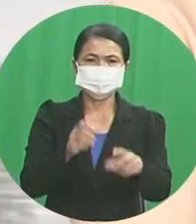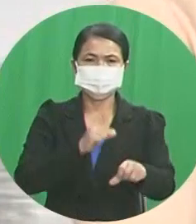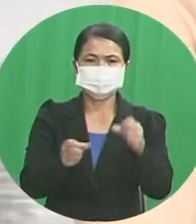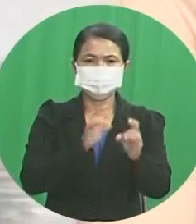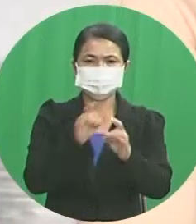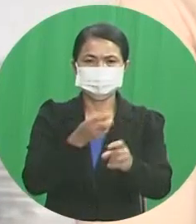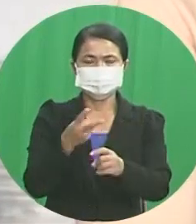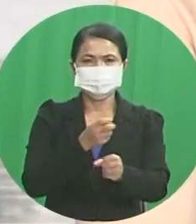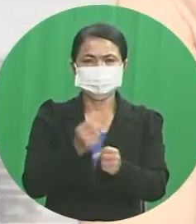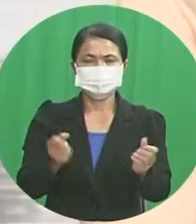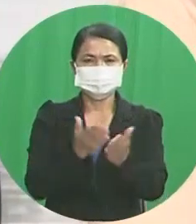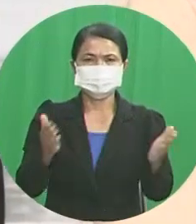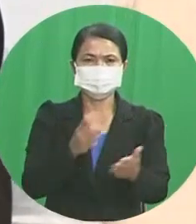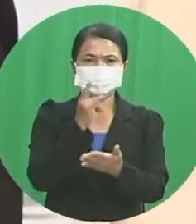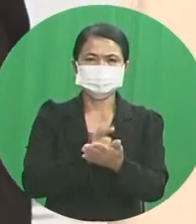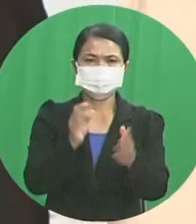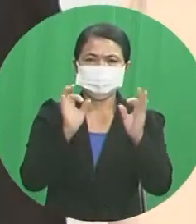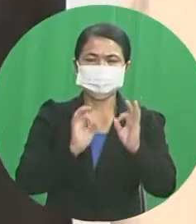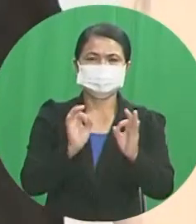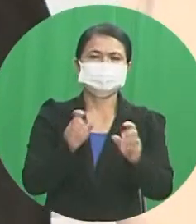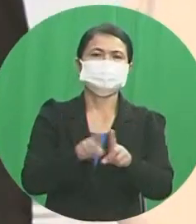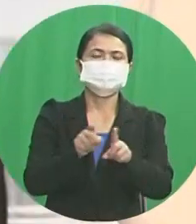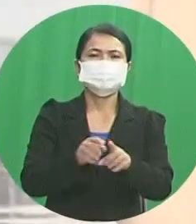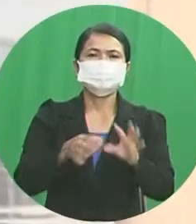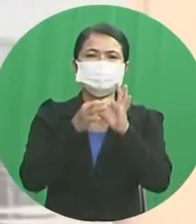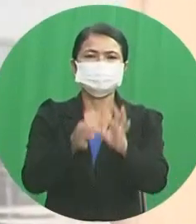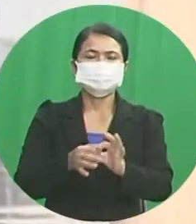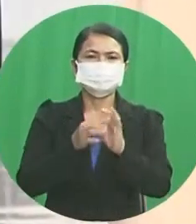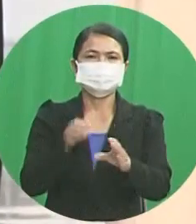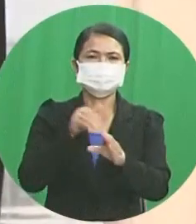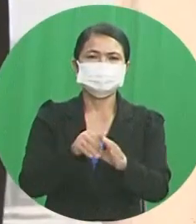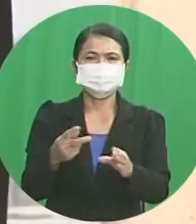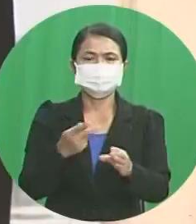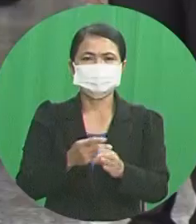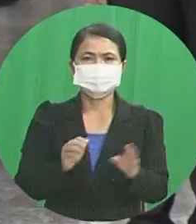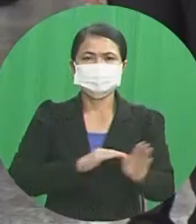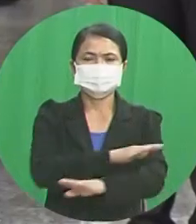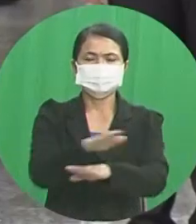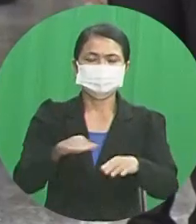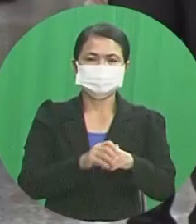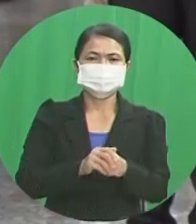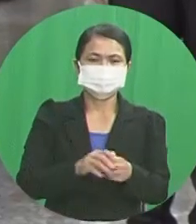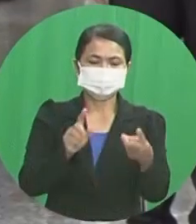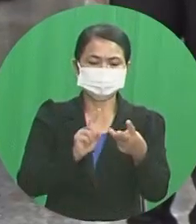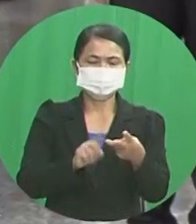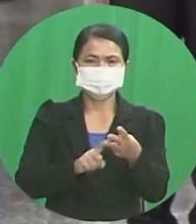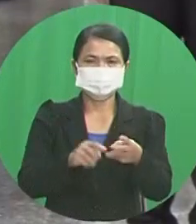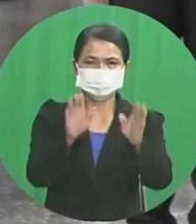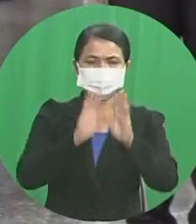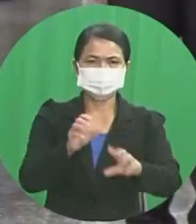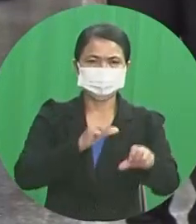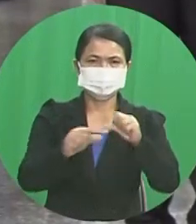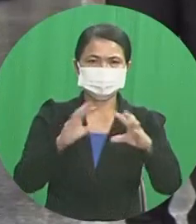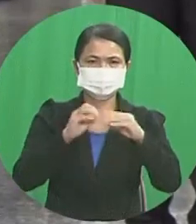ពិភាក្សាគ្នាធ្វើយ៉ាងណាឲ្យបញ្ចប់កិច្ចព្រមព្រៀងក៏ដូចជាកិច្ចសហប្រតិបត្តិការក្នុងភាពជាដៃគូគ្រប់ជ្រុងជ្រោយទី3ជំរុញបន្ត